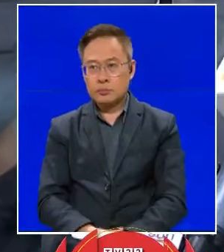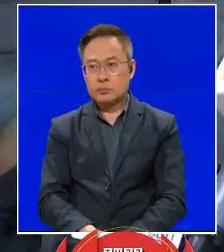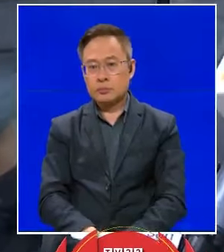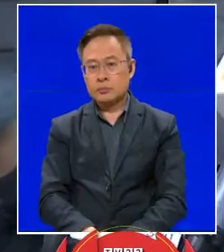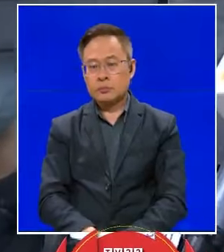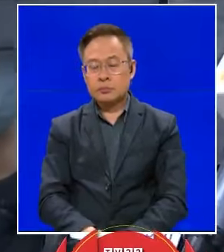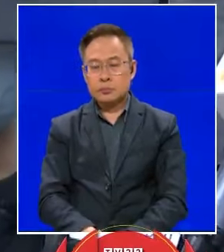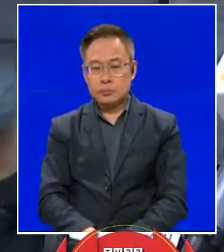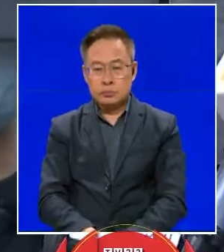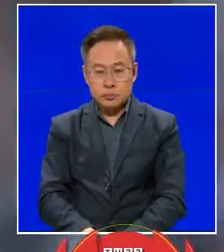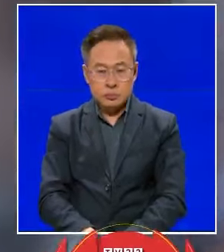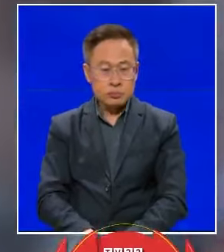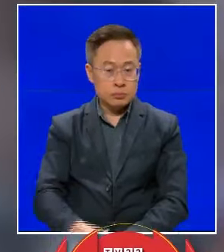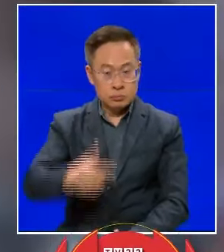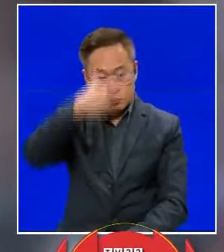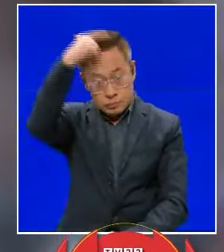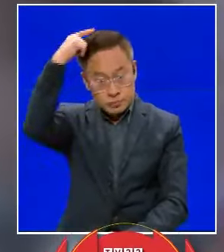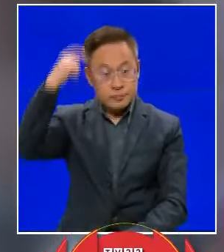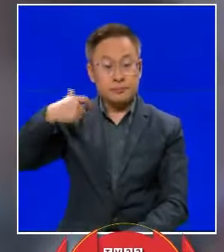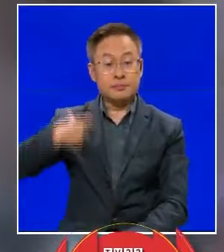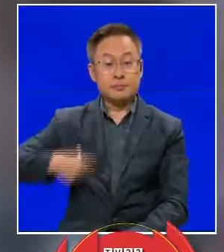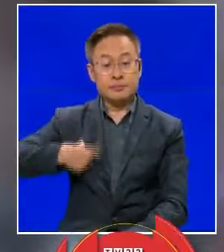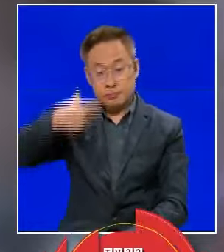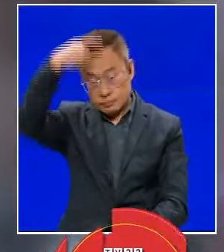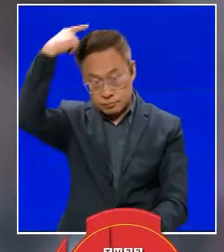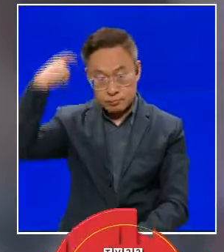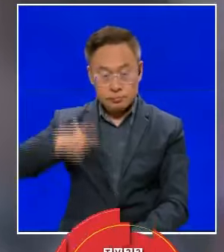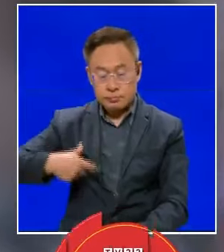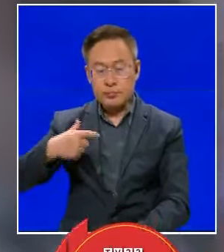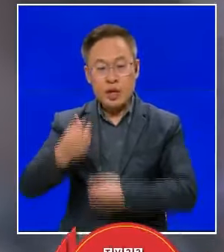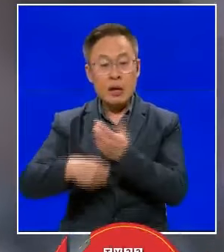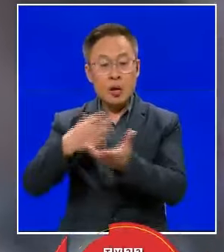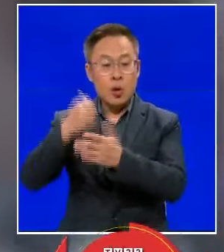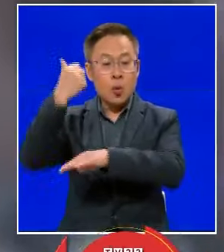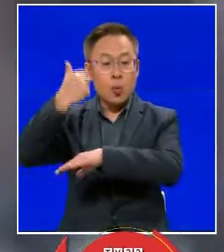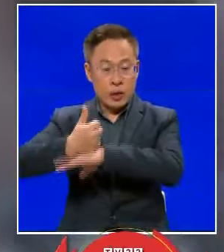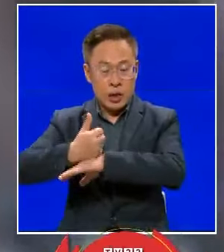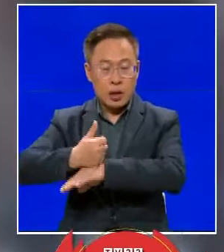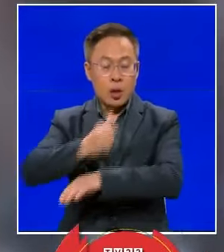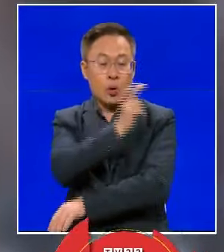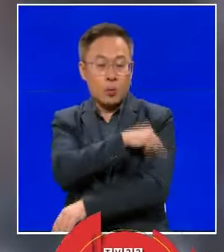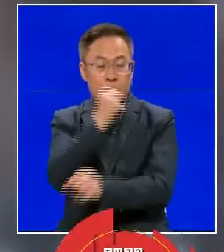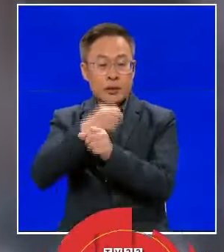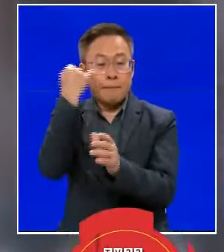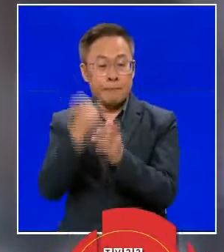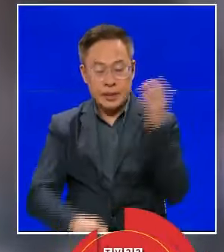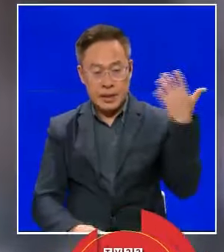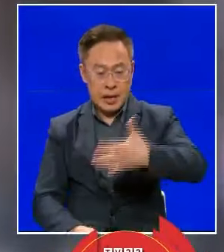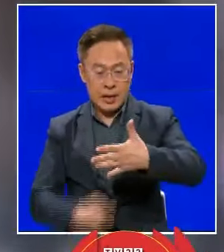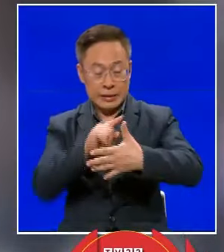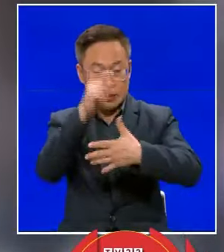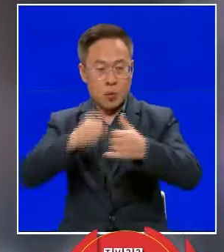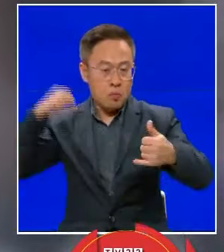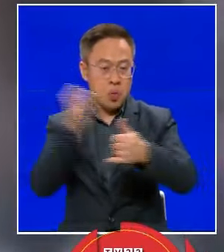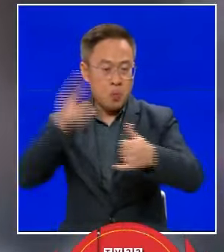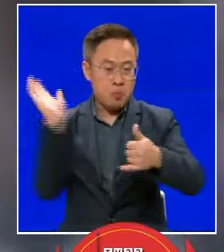สิริสาครเปิดเผยว่าการกระทำของผู้อำนวยการโรงพยาบาลเข้าข่ายความผิด5ข้อกล่าวหานะครับทั้งการทำร้ายร่างก